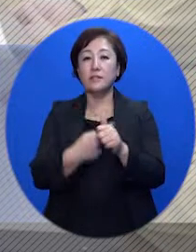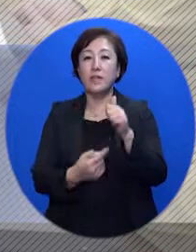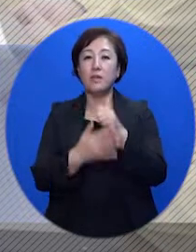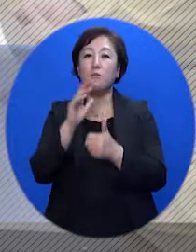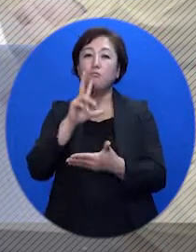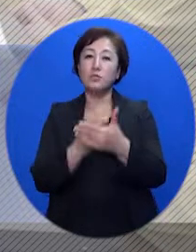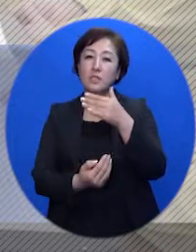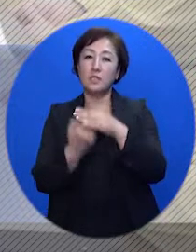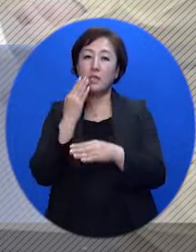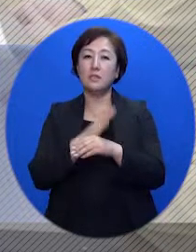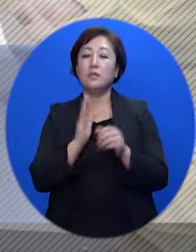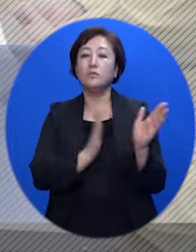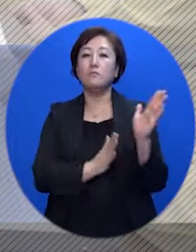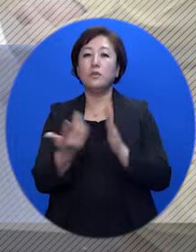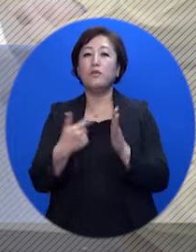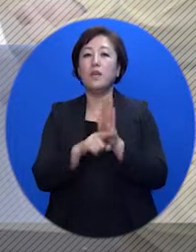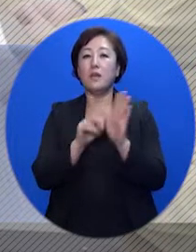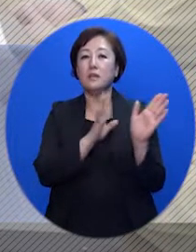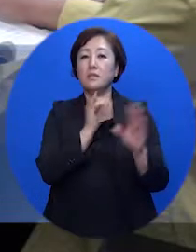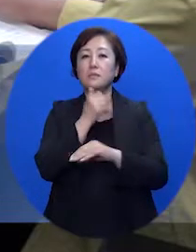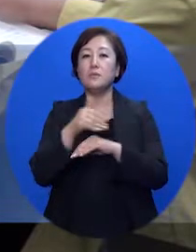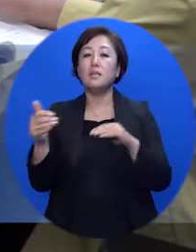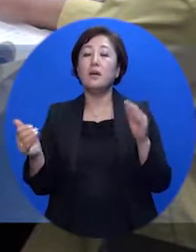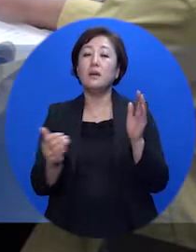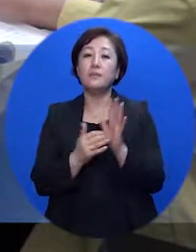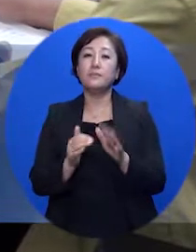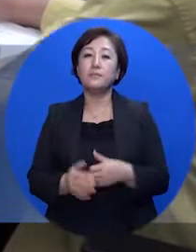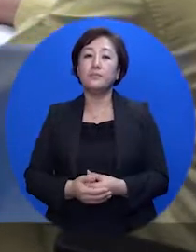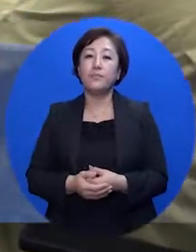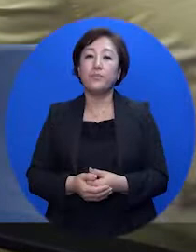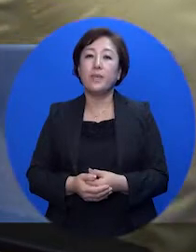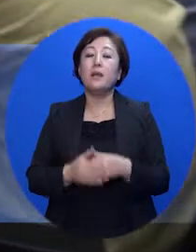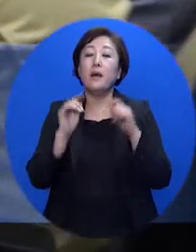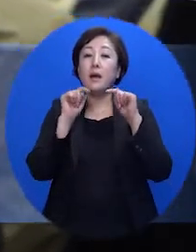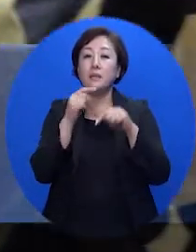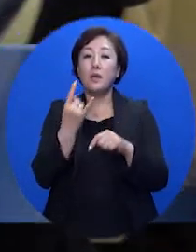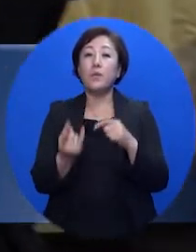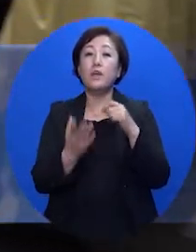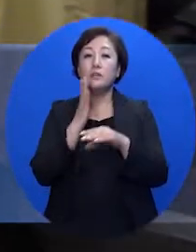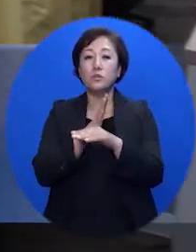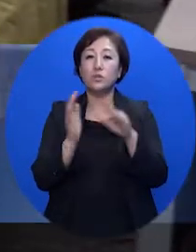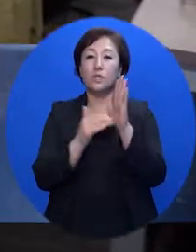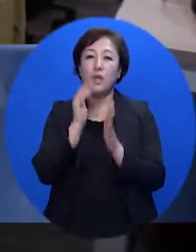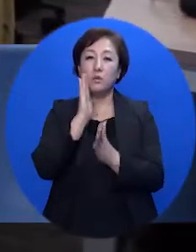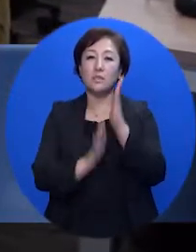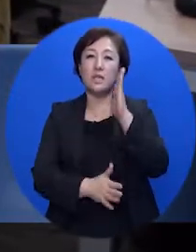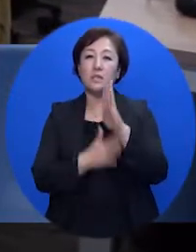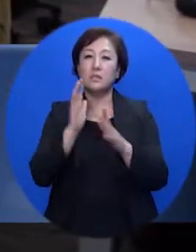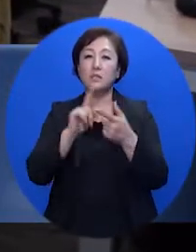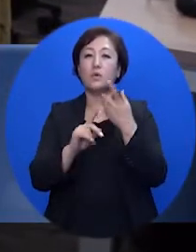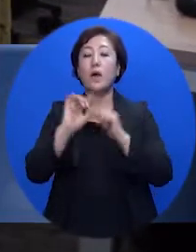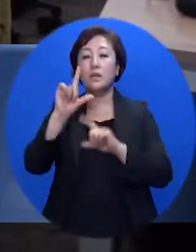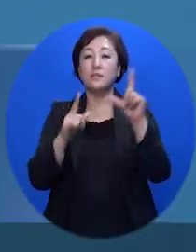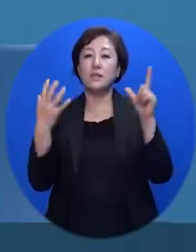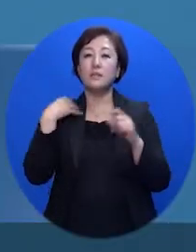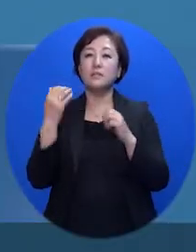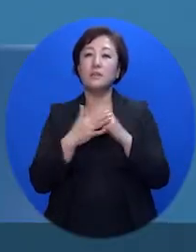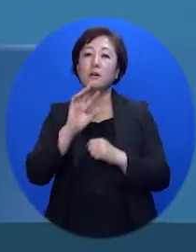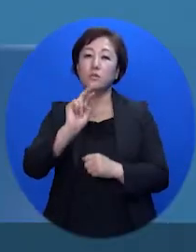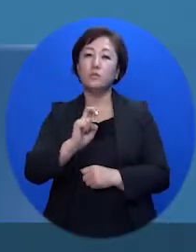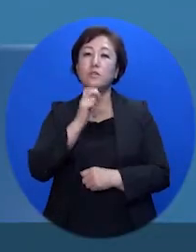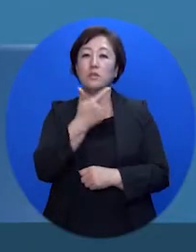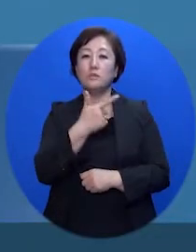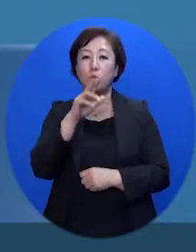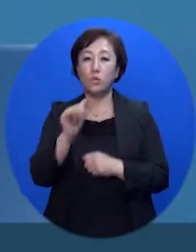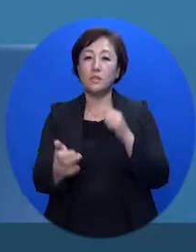선제적으로 대응하기 위해 마련됐습니다. 이날 간담회는 울산시와 울산기상청 등 26개